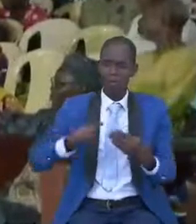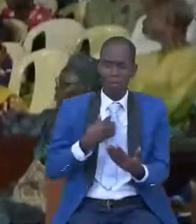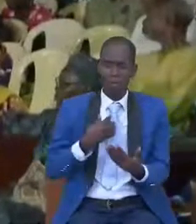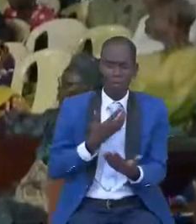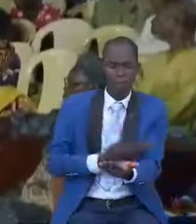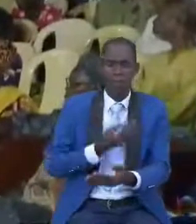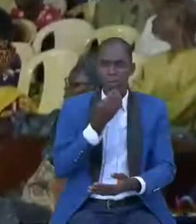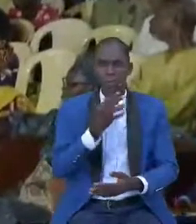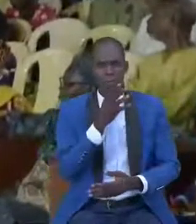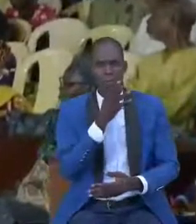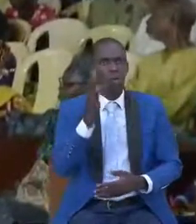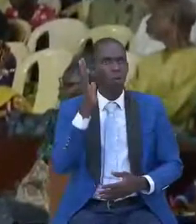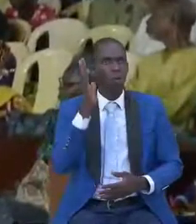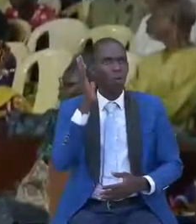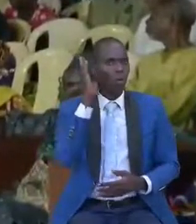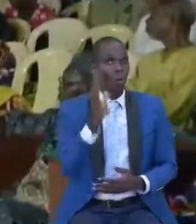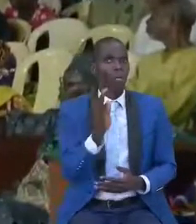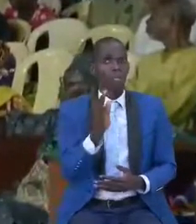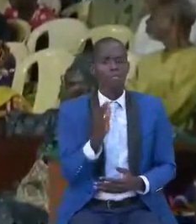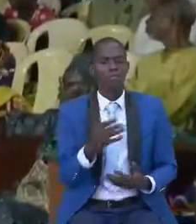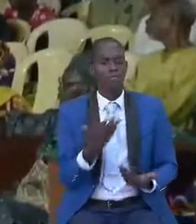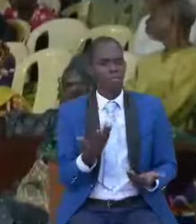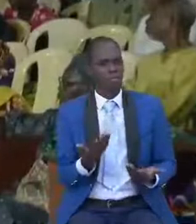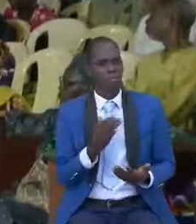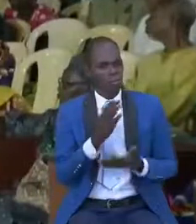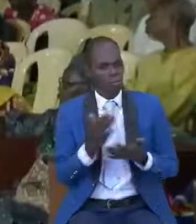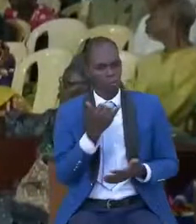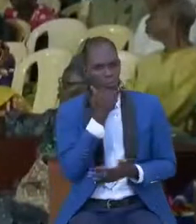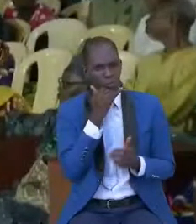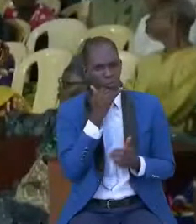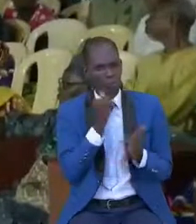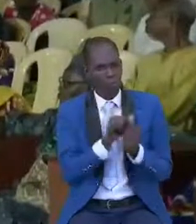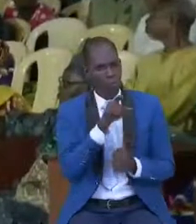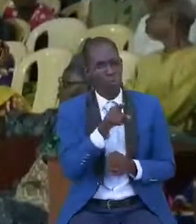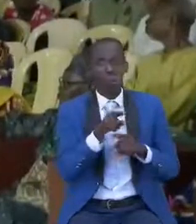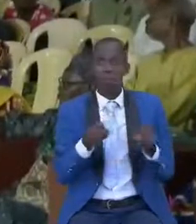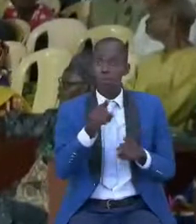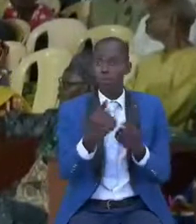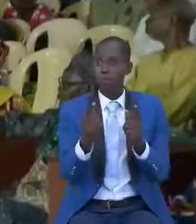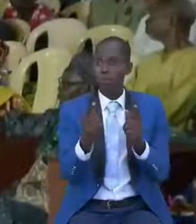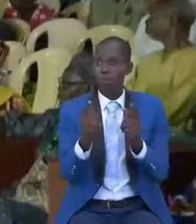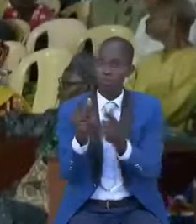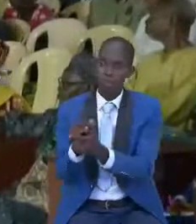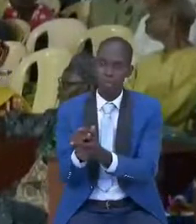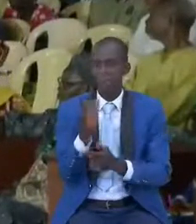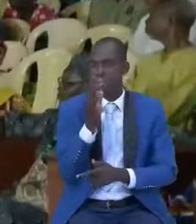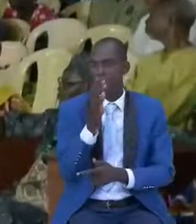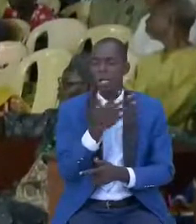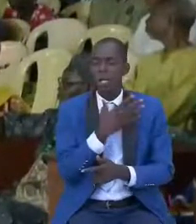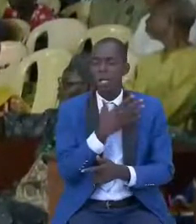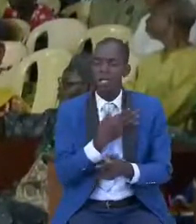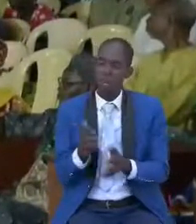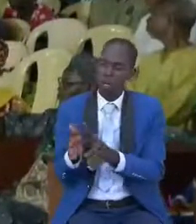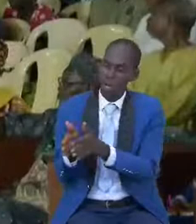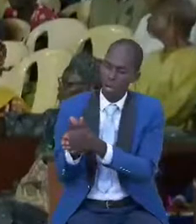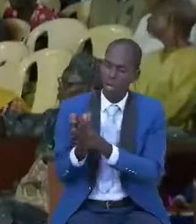aujourd'hui. Je ne veux pas te laisser partir à moins que tu me donnes petit déjeuner. Aucune. La maman va penser que quelque chose ne va pas avec l'enfant. Mais tu